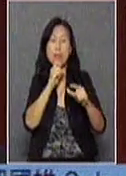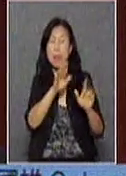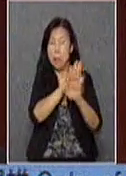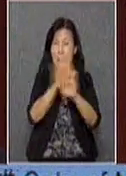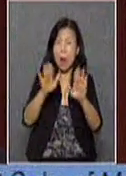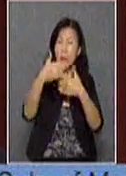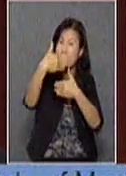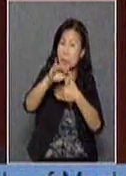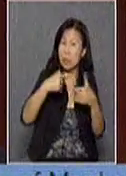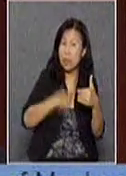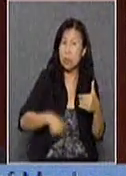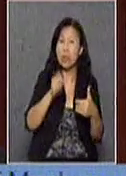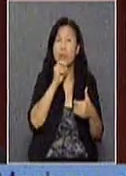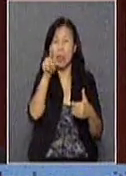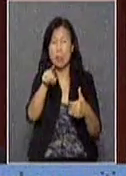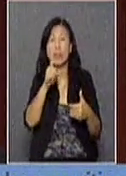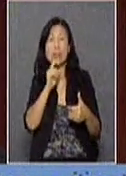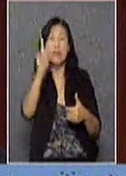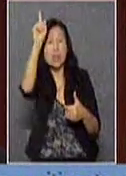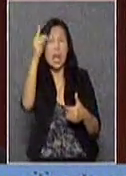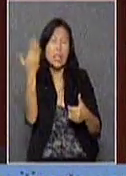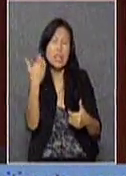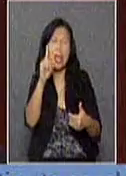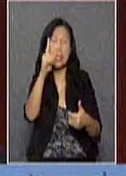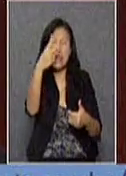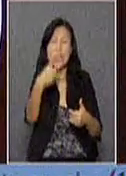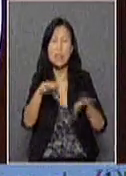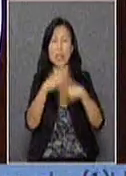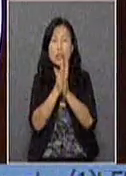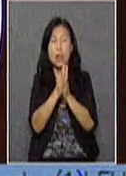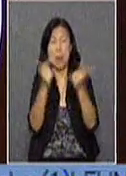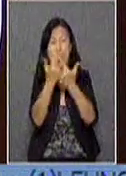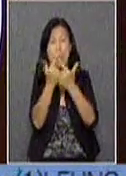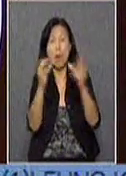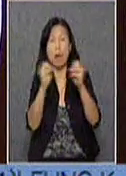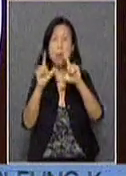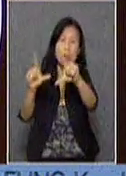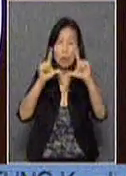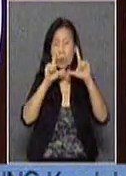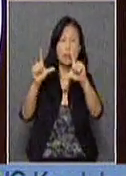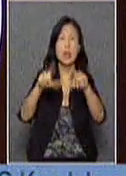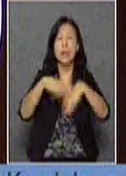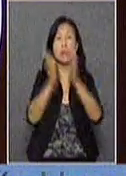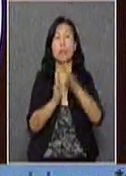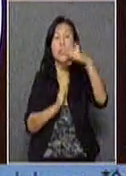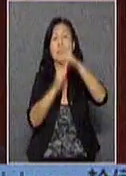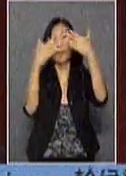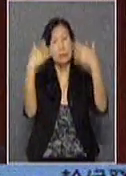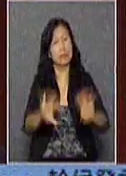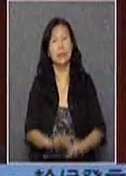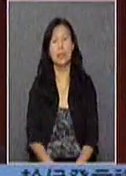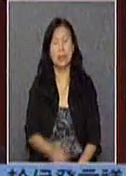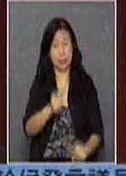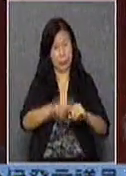其他議員又對你對上一次辯論嘅回應又作回應，咁我哋就變咗完唔到個辯論噶啦。所以請你理